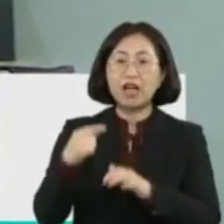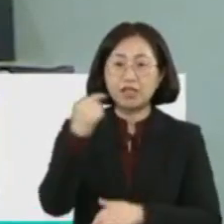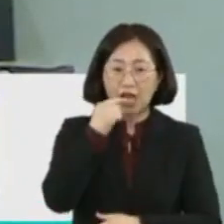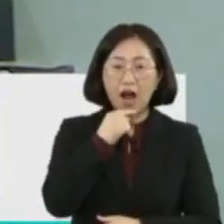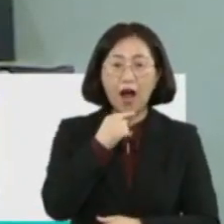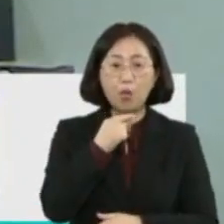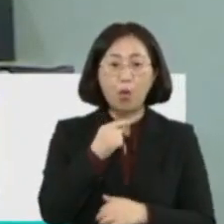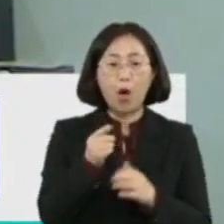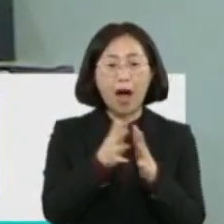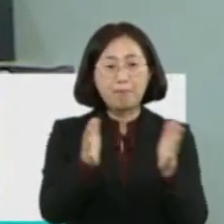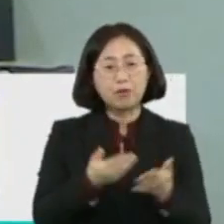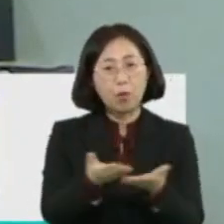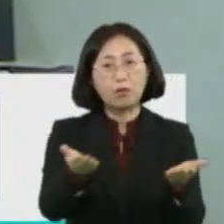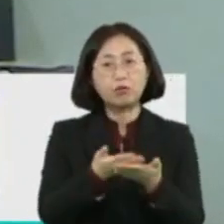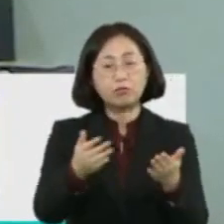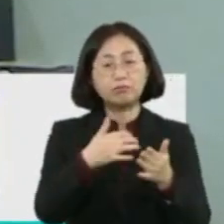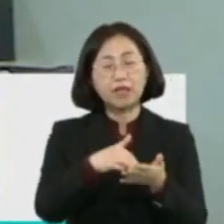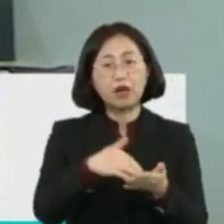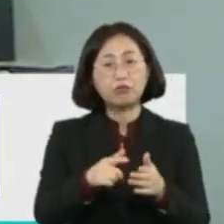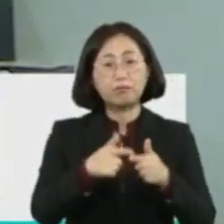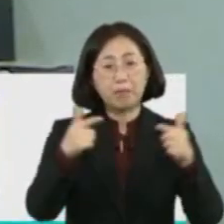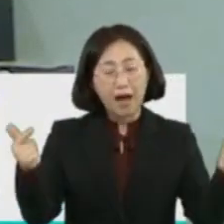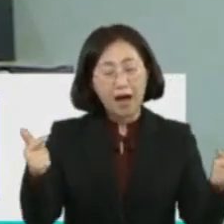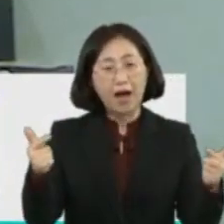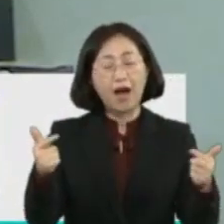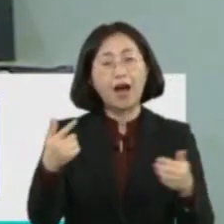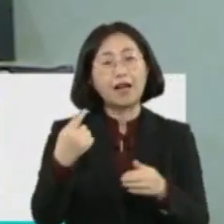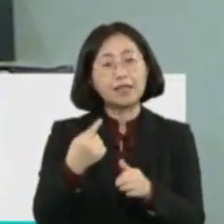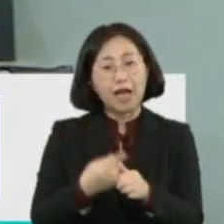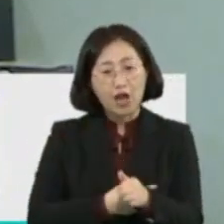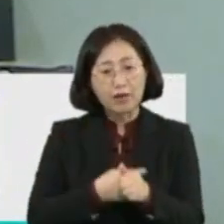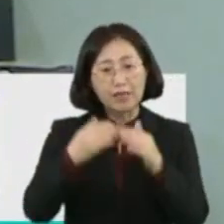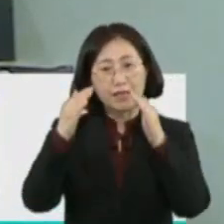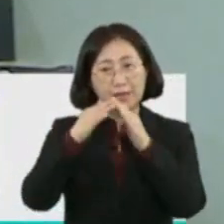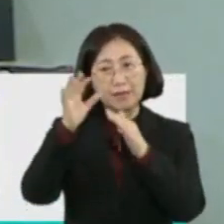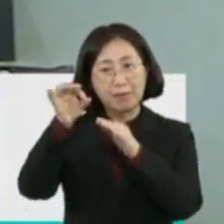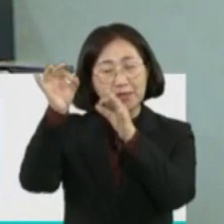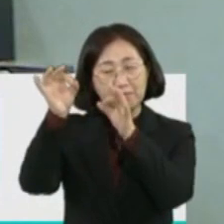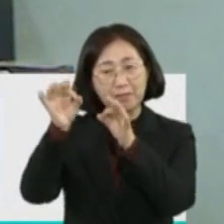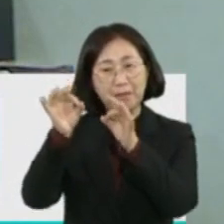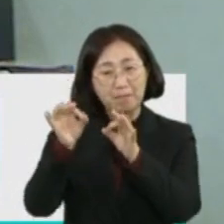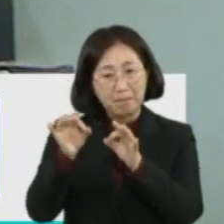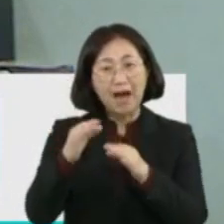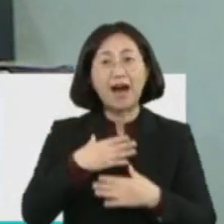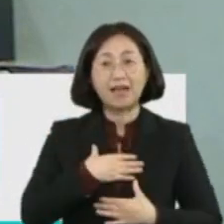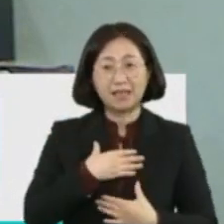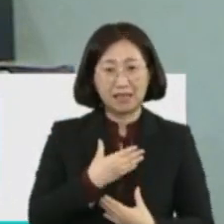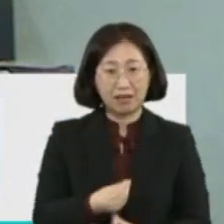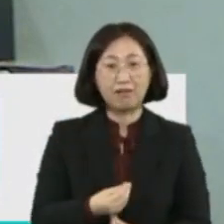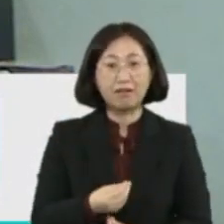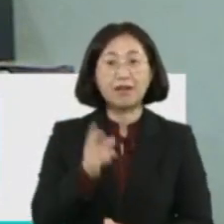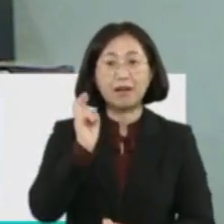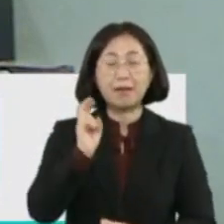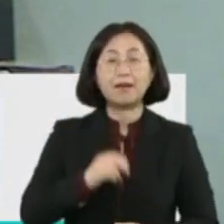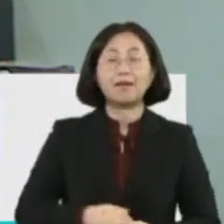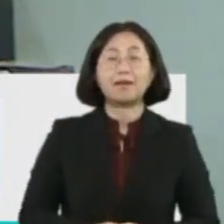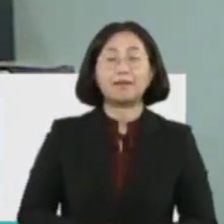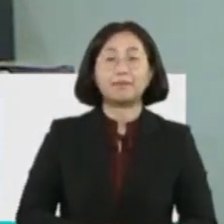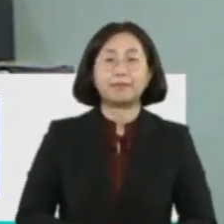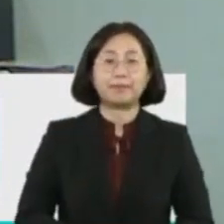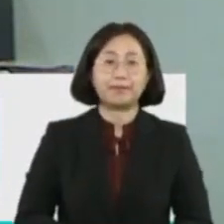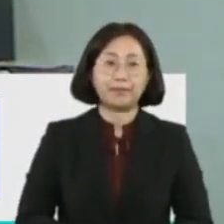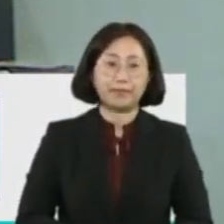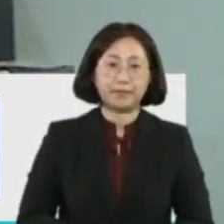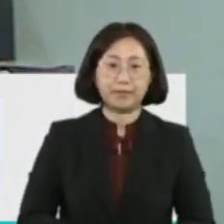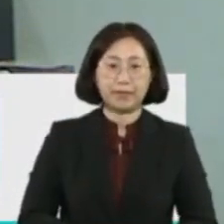물량도 풀릴 것으로 보여 주택시장이 전반적으로 안정 국면에 접어들 것으로 전망됩니다. 김건규 기자의